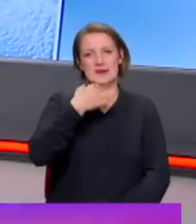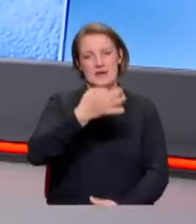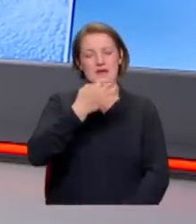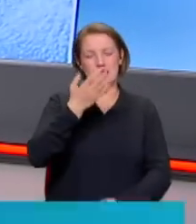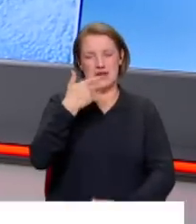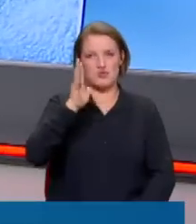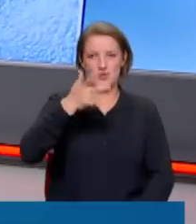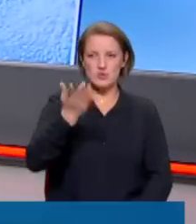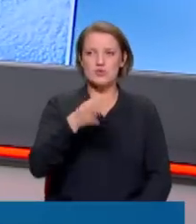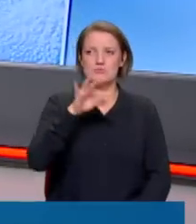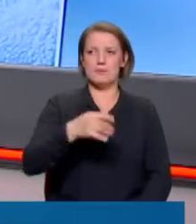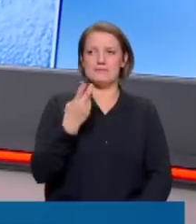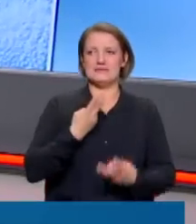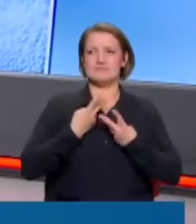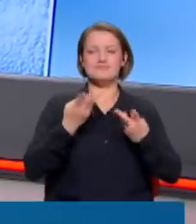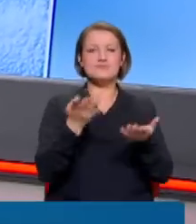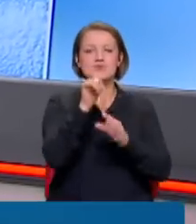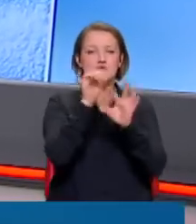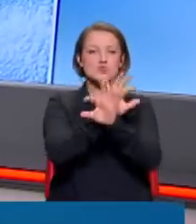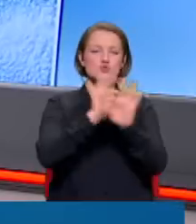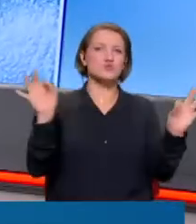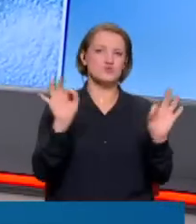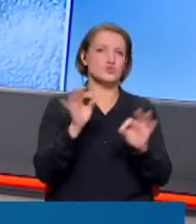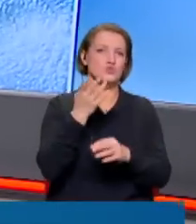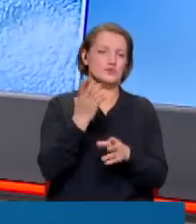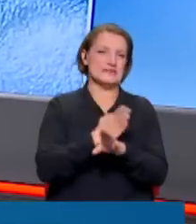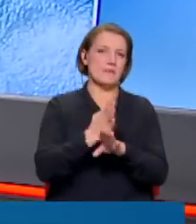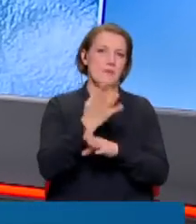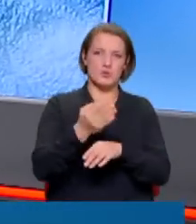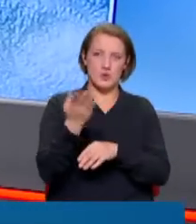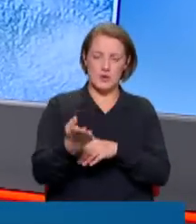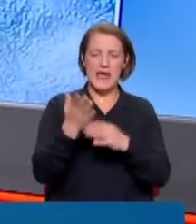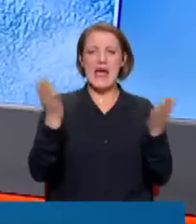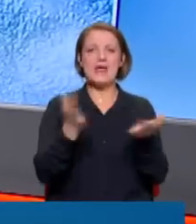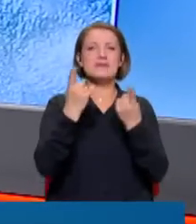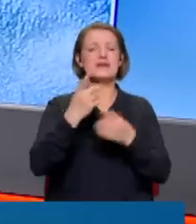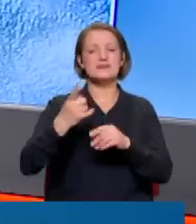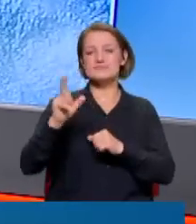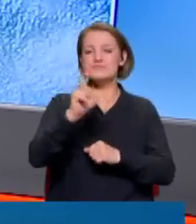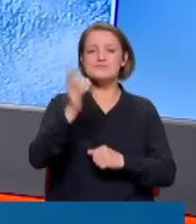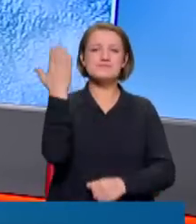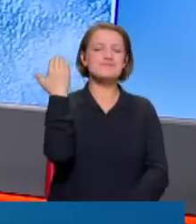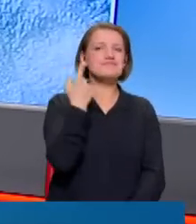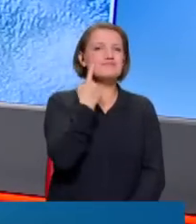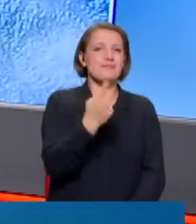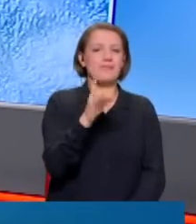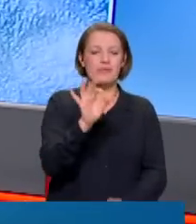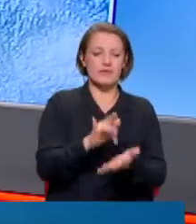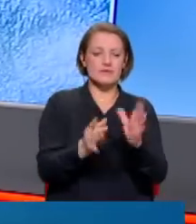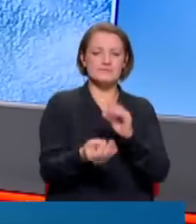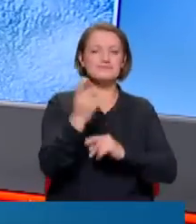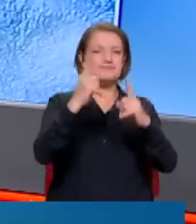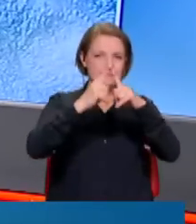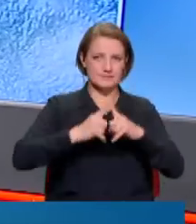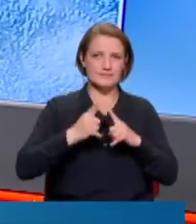geçiyoruz Ama bu bize Aynı zamanda susuzluktan da bahsetmeyi gerektiriyor Hele bir de geçtiğimiz aylara bakıldığında ortaya koyulan rakamlar